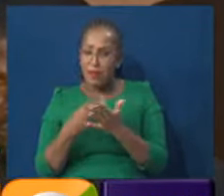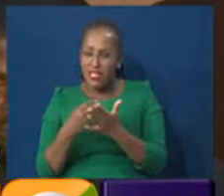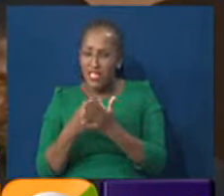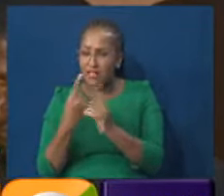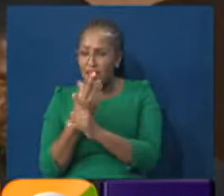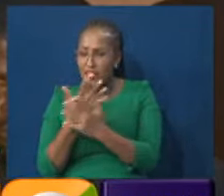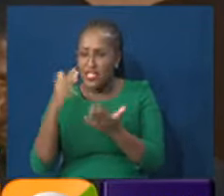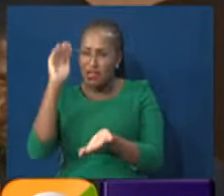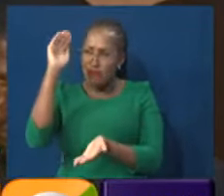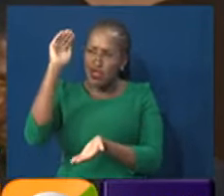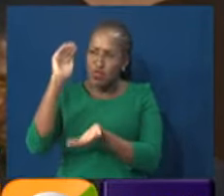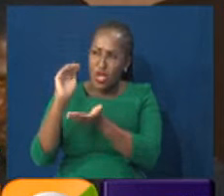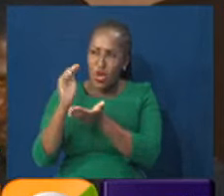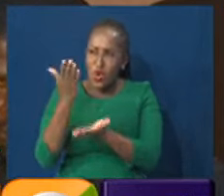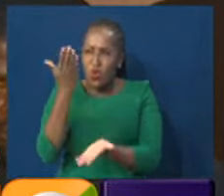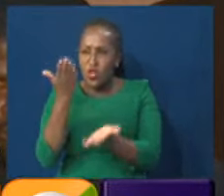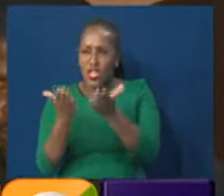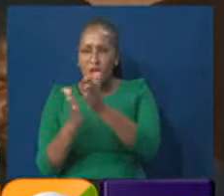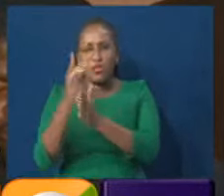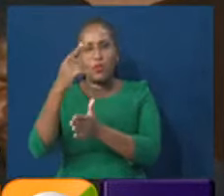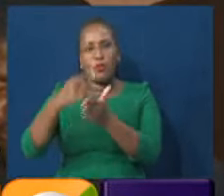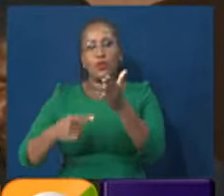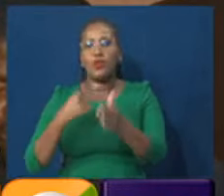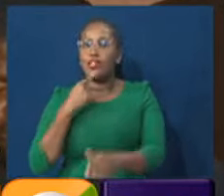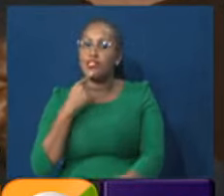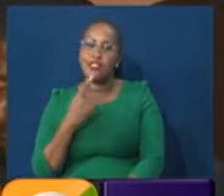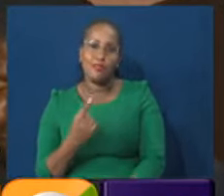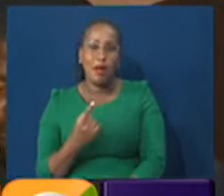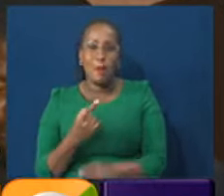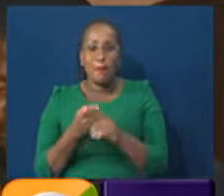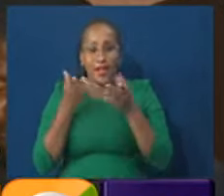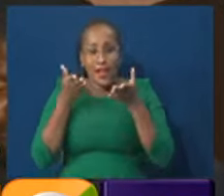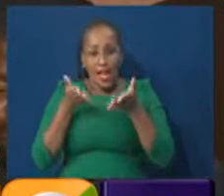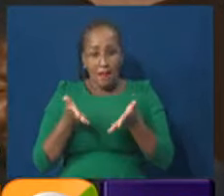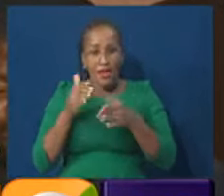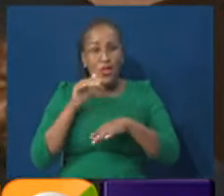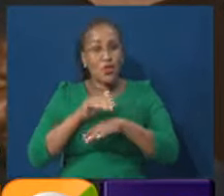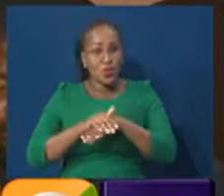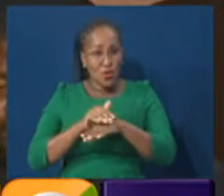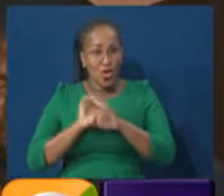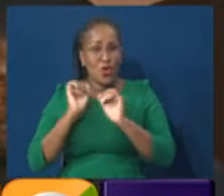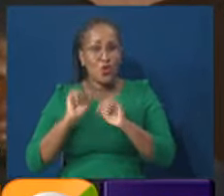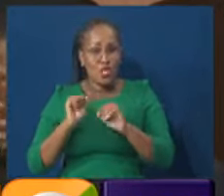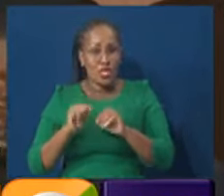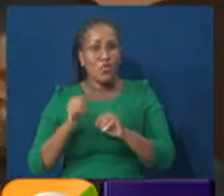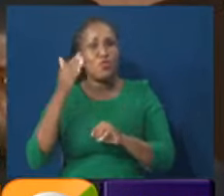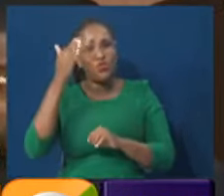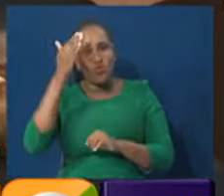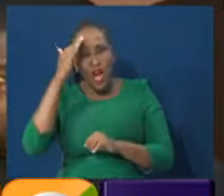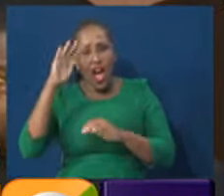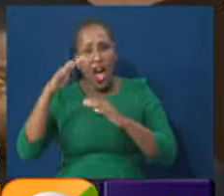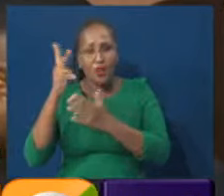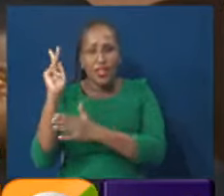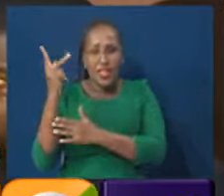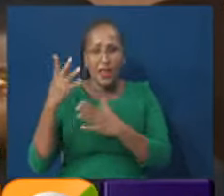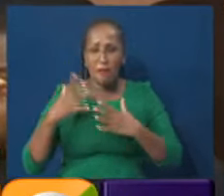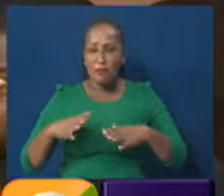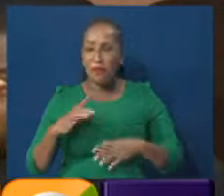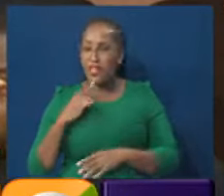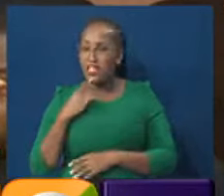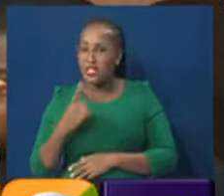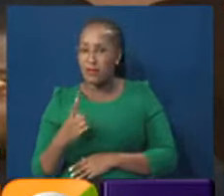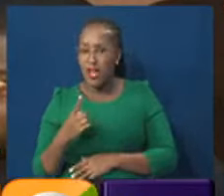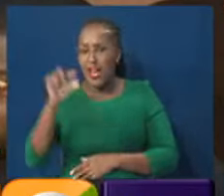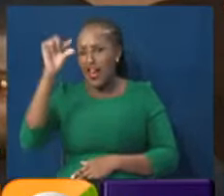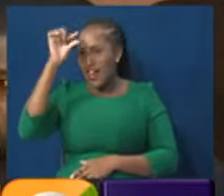kinyume na kile ambacho labda wengine wanakifahamu. Lakini hapa ini tutakuwa ni vizuri tupata hisia za moja kwa moja mwananchi apate kutuelezea kile